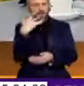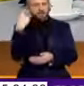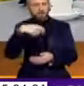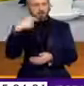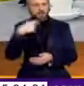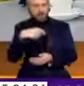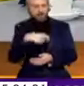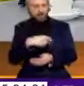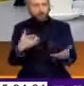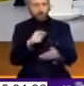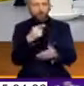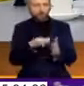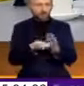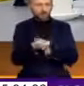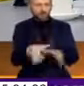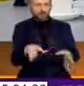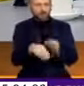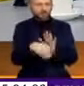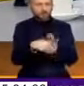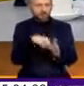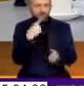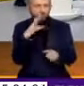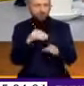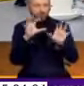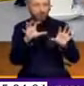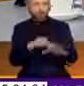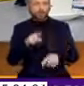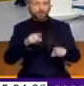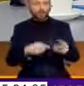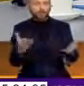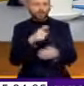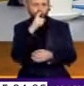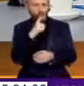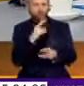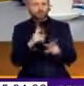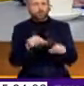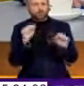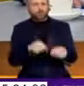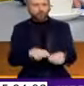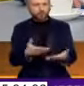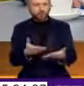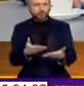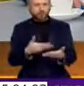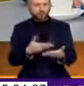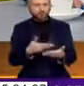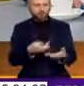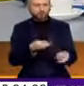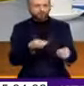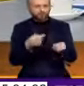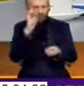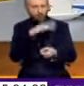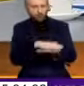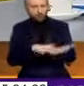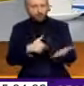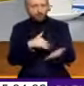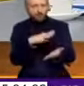президентів, які йому підсунув разом з хабарем, каже, що все законно, то інколи якось ти не розумієш, як можна рухати країну далі. Ну, я був